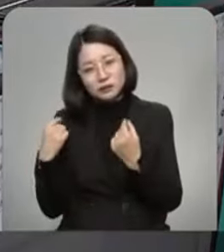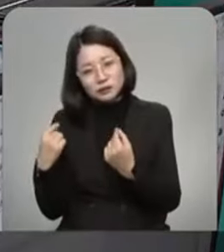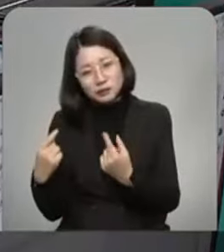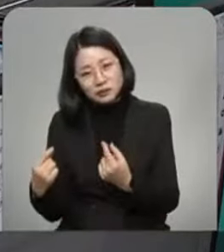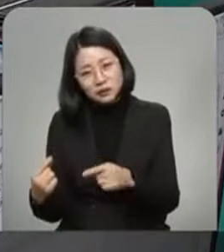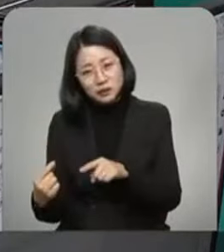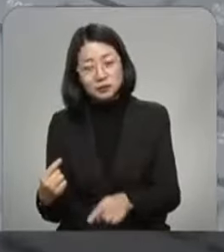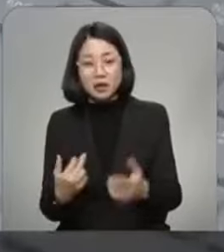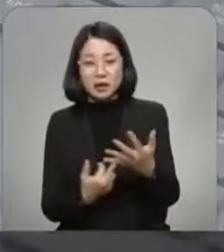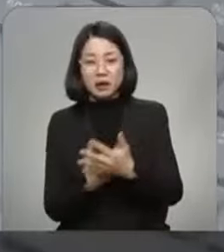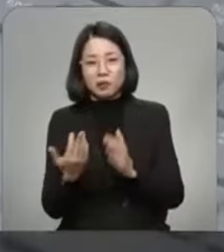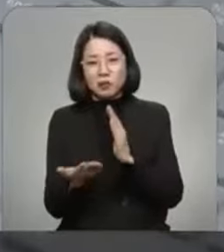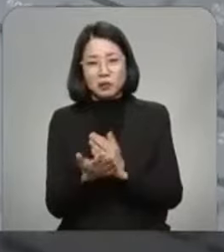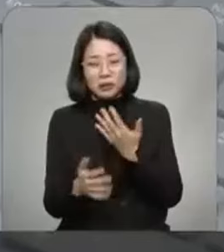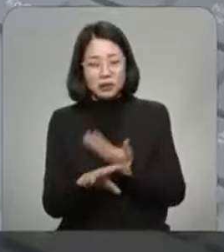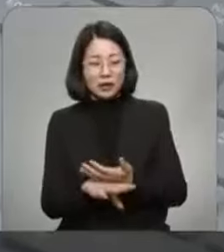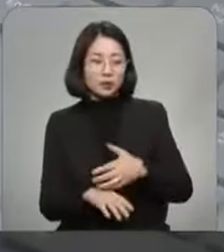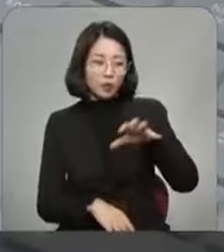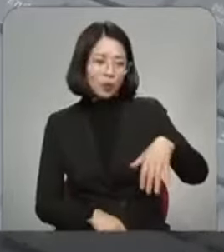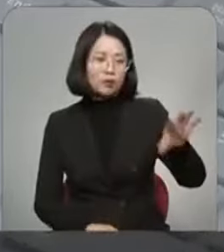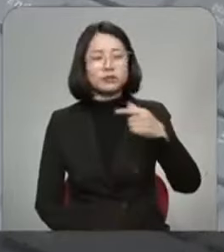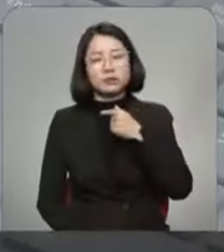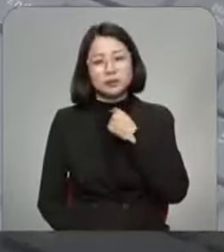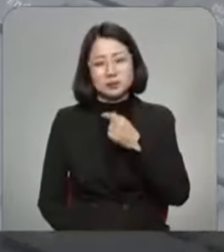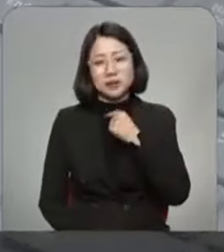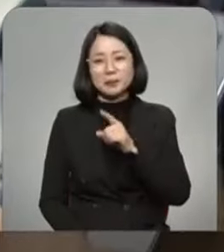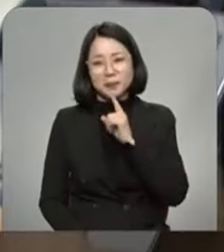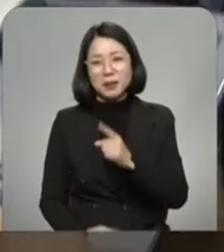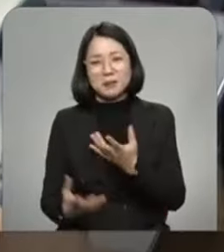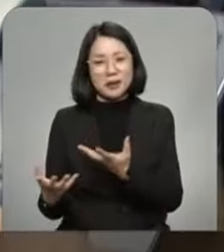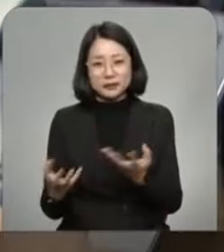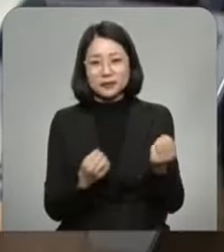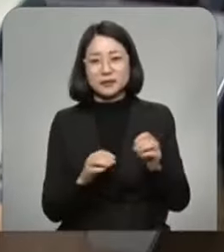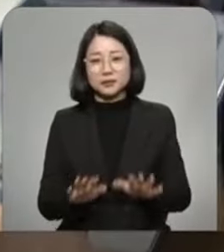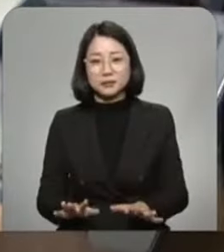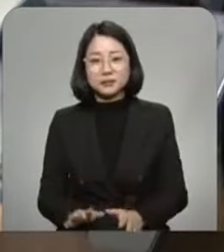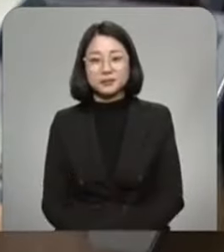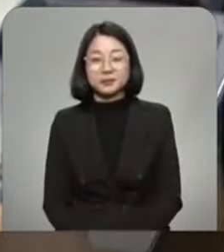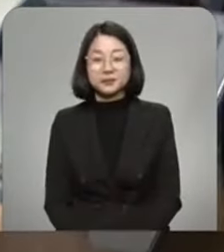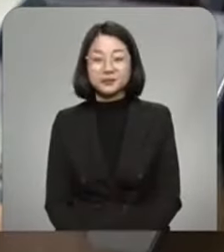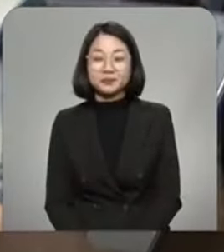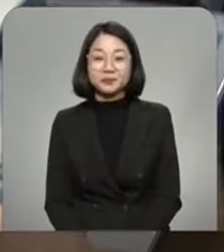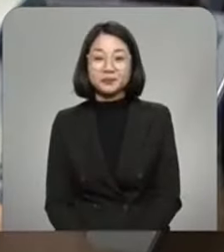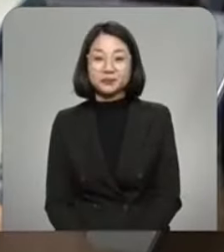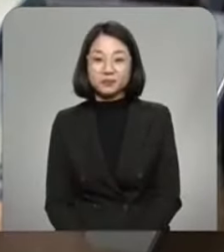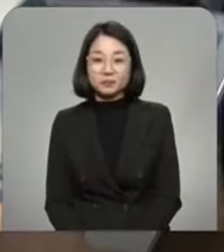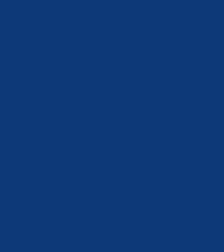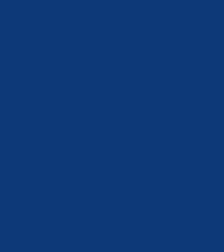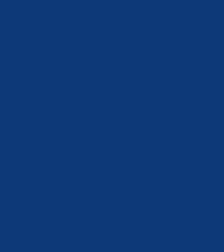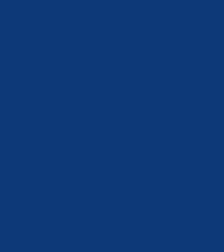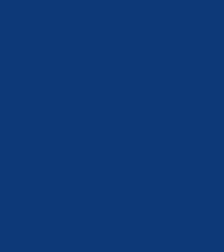탈광 욕구를 부추기고 있다는 지적이 제기되고 있습니다 KBS 뉴스 하체입니다